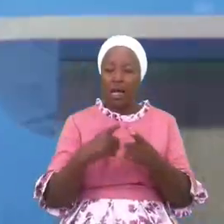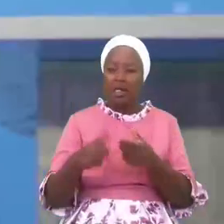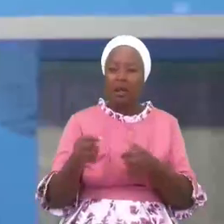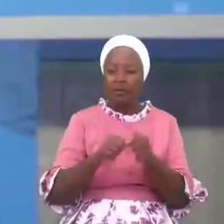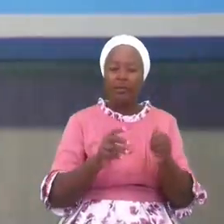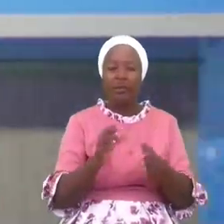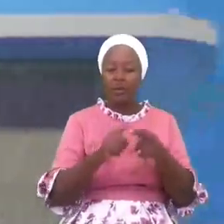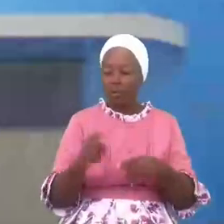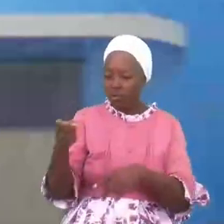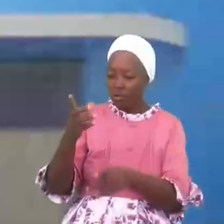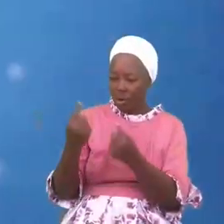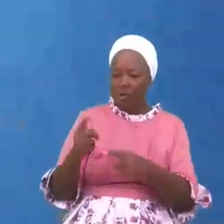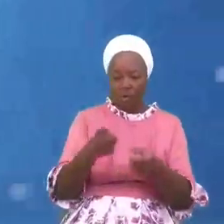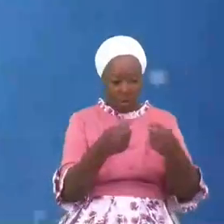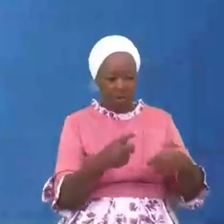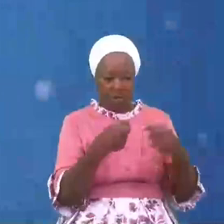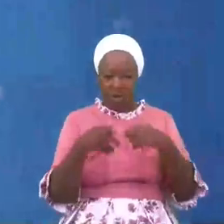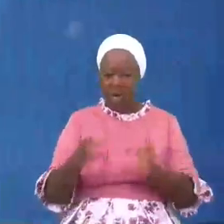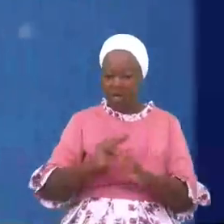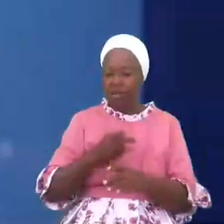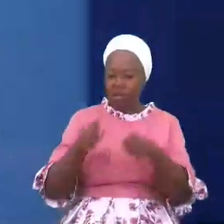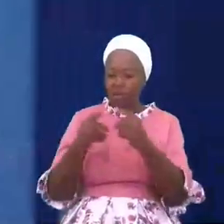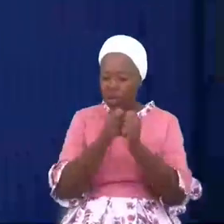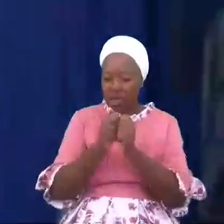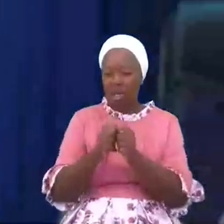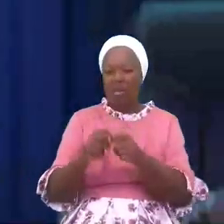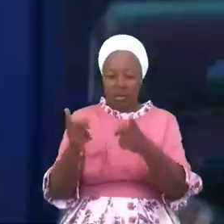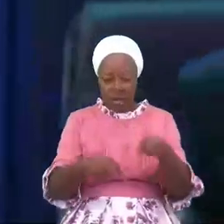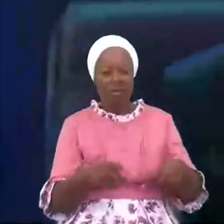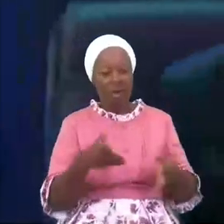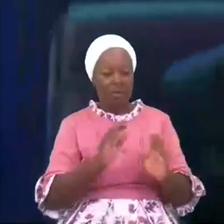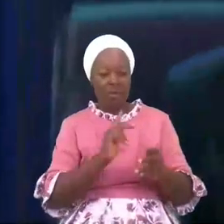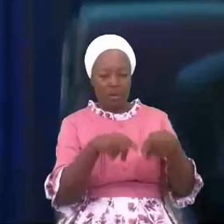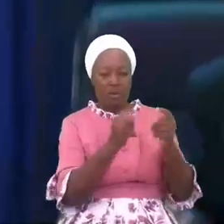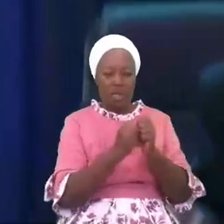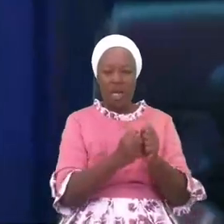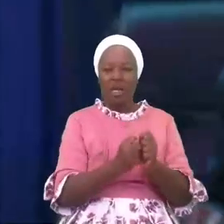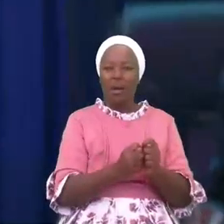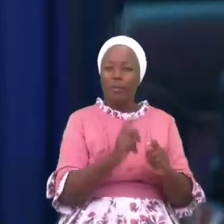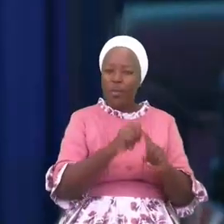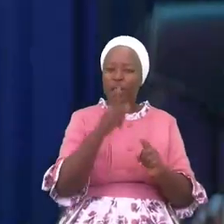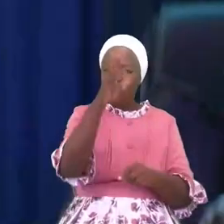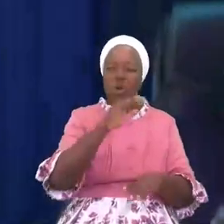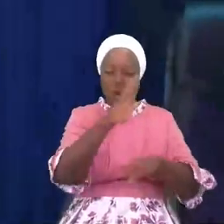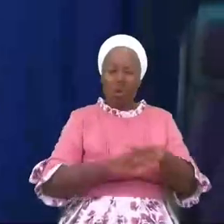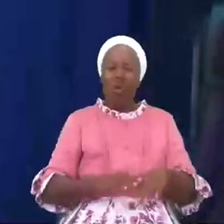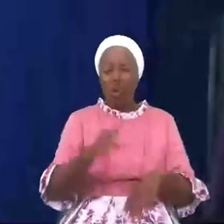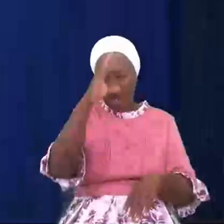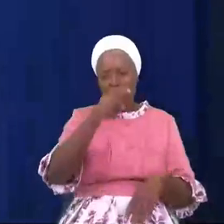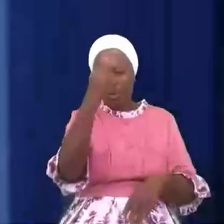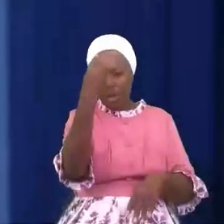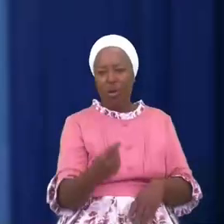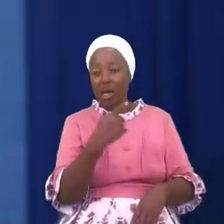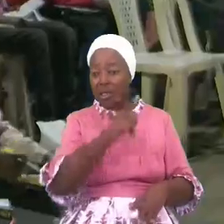dit, toi tu vas, tu es venu, allons ensemble, non. Enfin, mon ami, allons ensemble. Non, il l'a appelé lui seul. Et le Seigneur